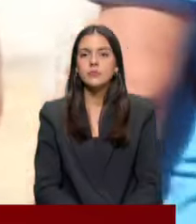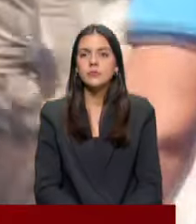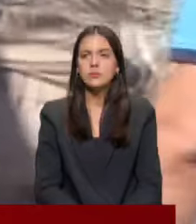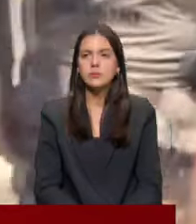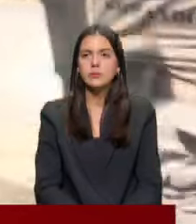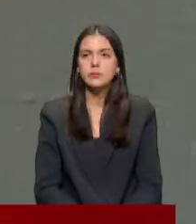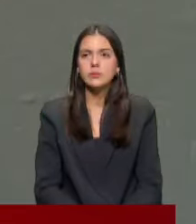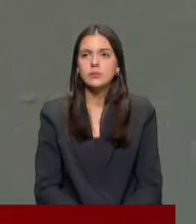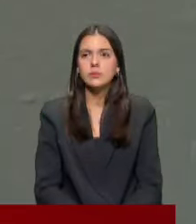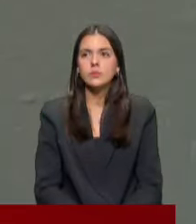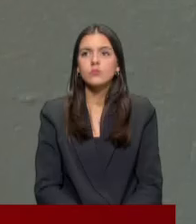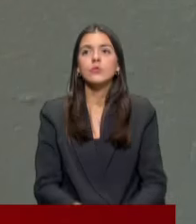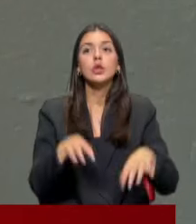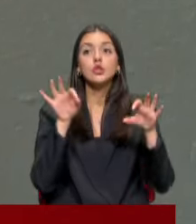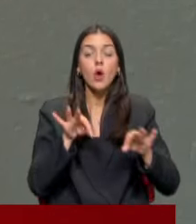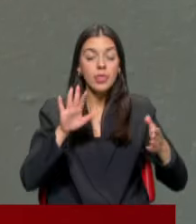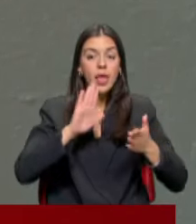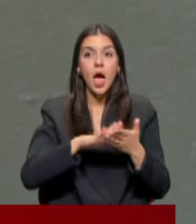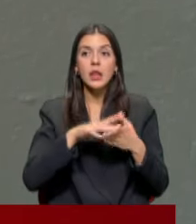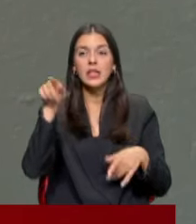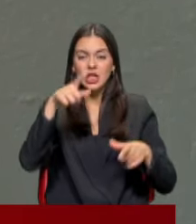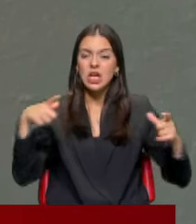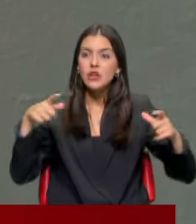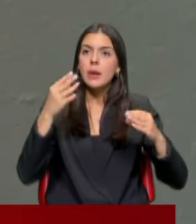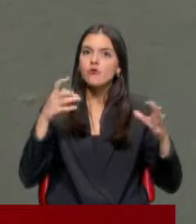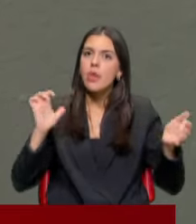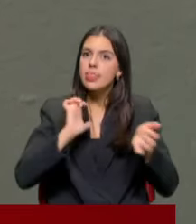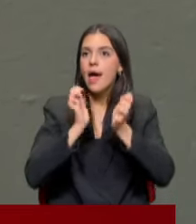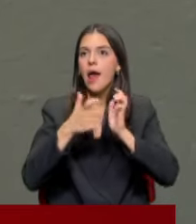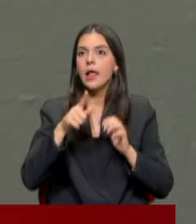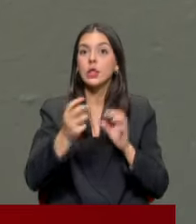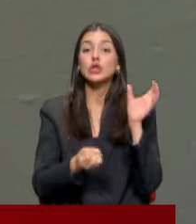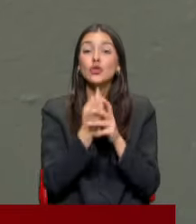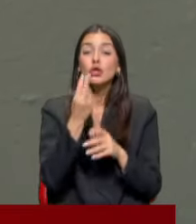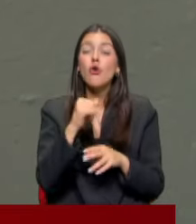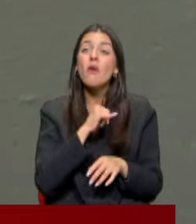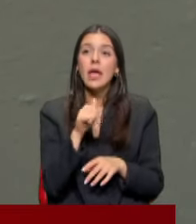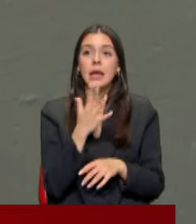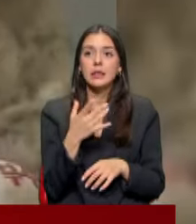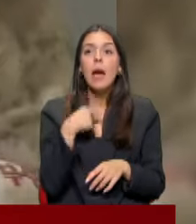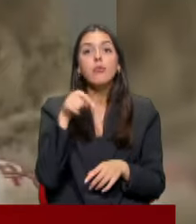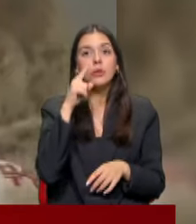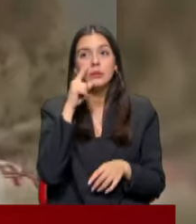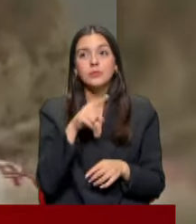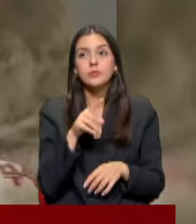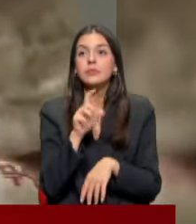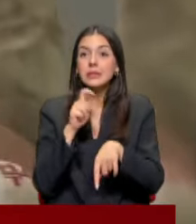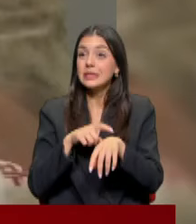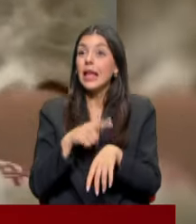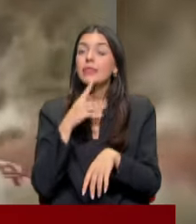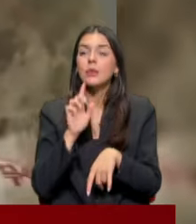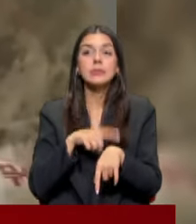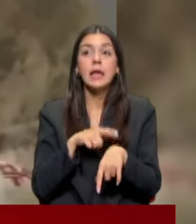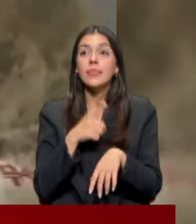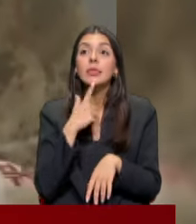Narin! Şu anda arkadaşlar çember çok daraldı. Sonuca çok yaklaştık. Ben buna inanıyorum. Saat demiyorum bak. Saat